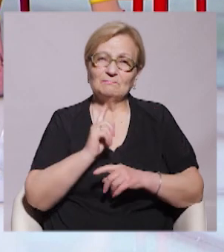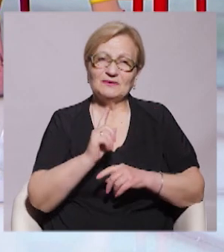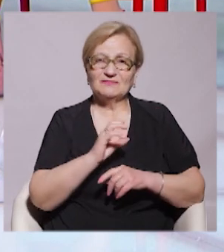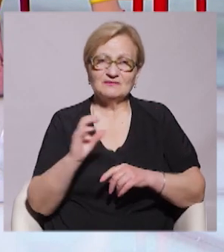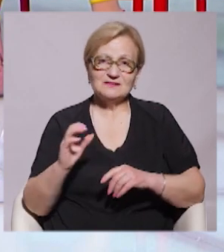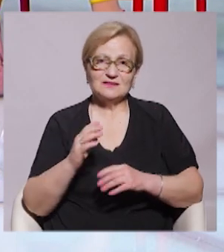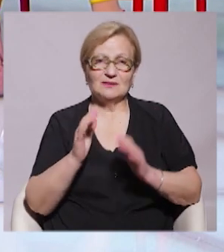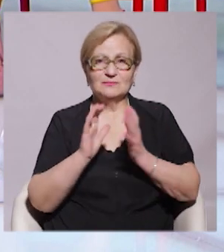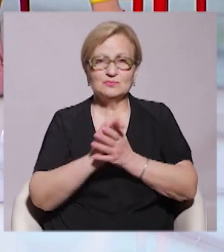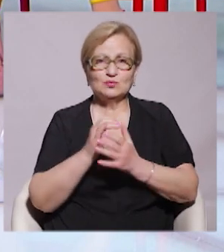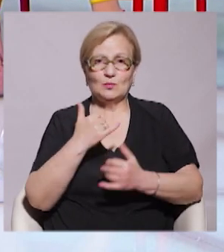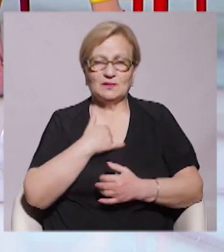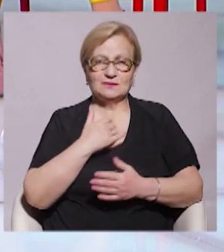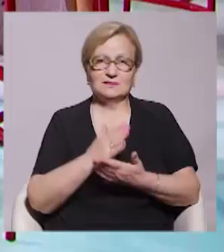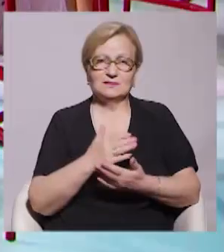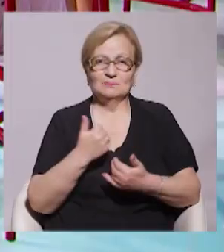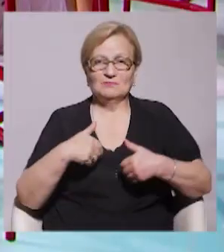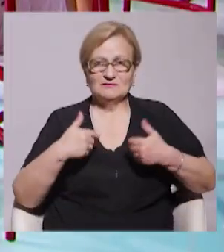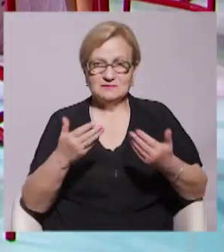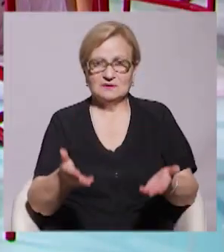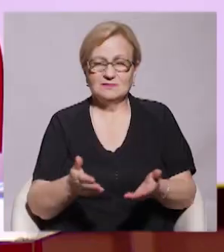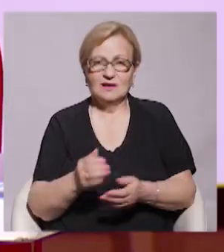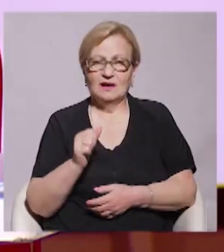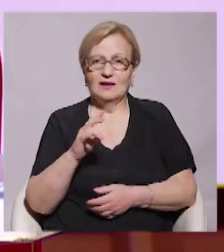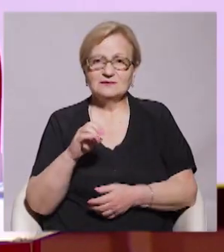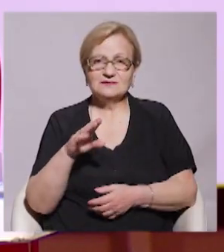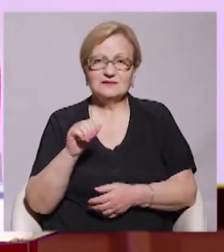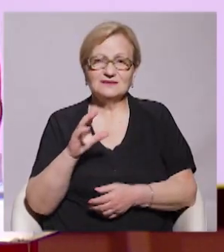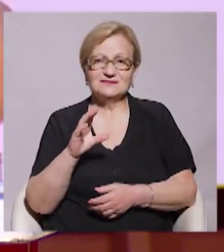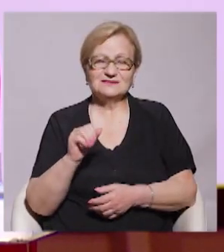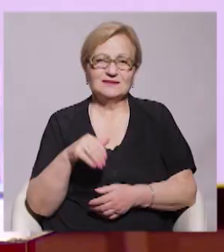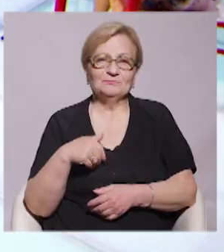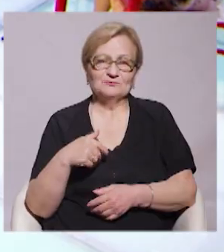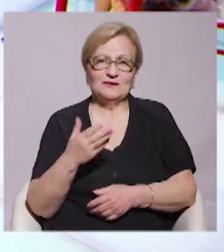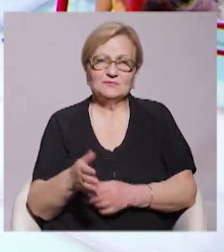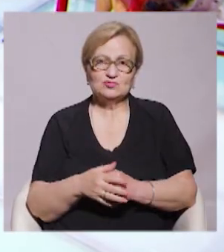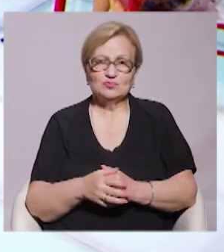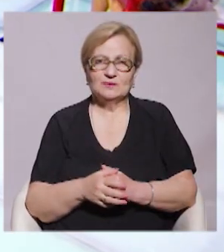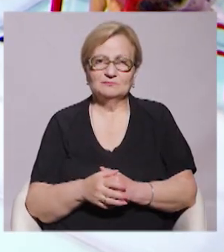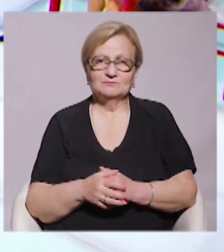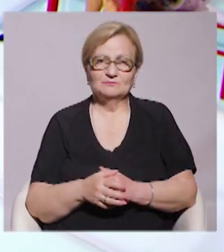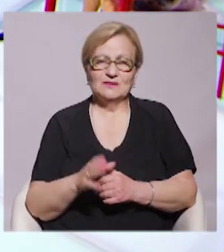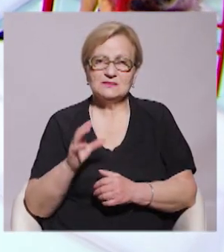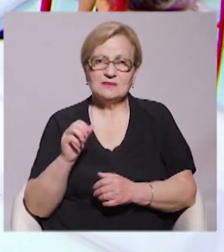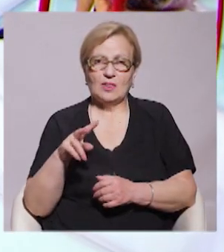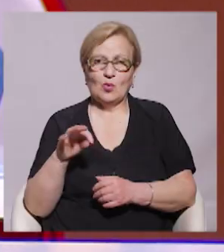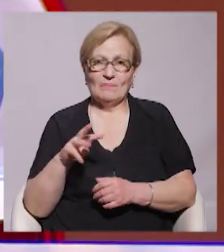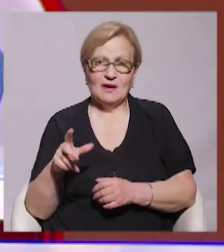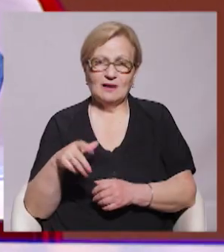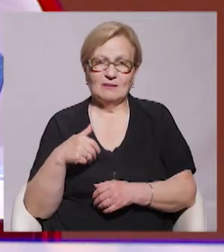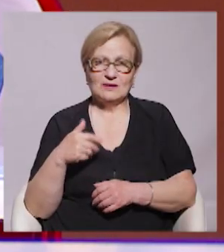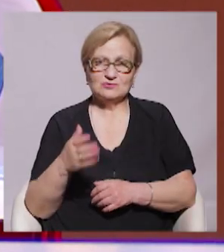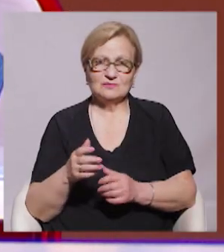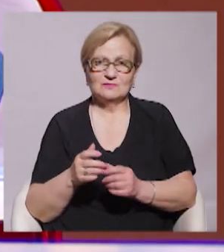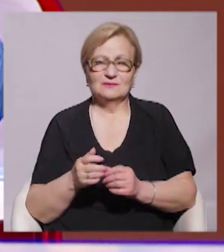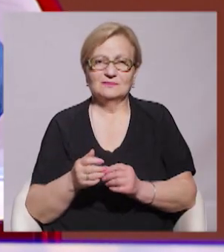არიან სტუმრად და მე მათ მივესალმები. ანასტასია, გამარჯობა. გამარჯობა. სალომე.